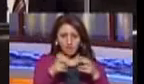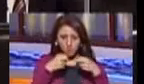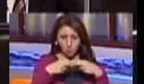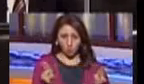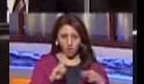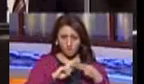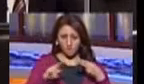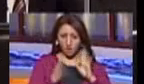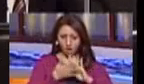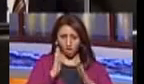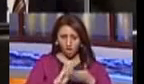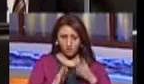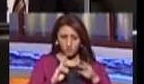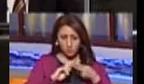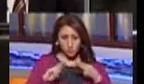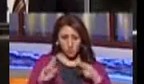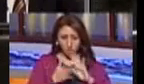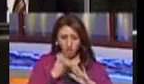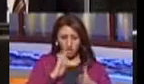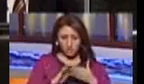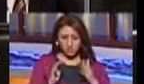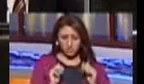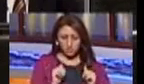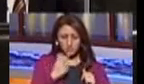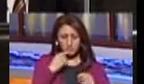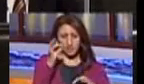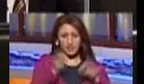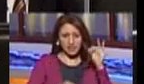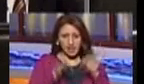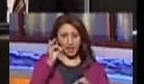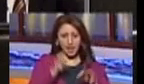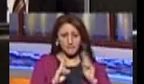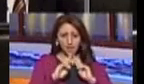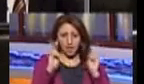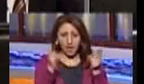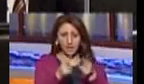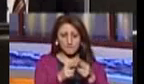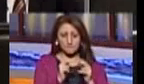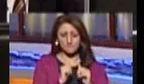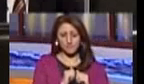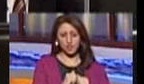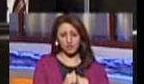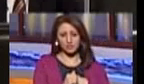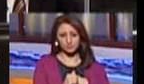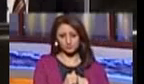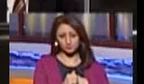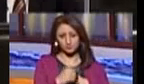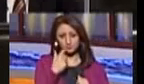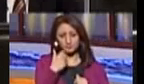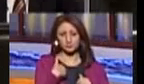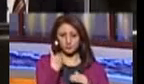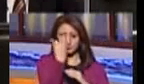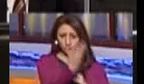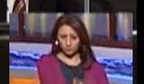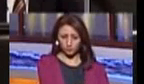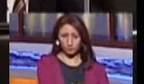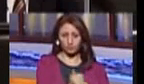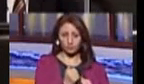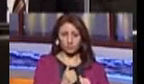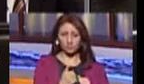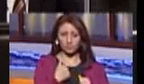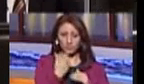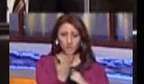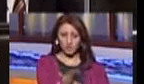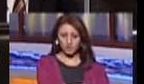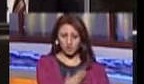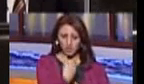التي تحدثت عنها في الأول حضرتك، مظبوط؟ النيابة العامة معالي أنا تقدمت بالبلاغ بالطلب